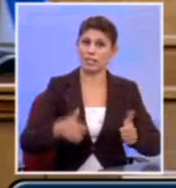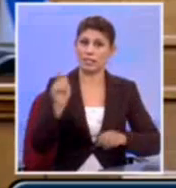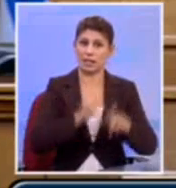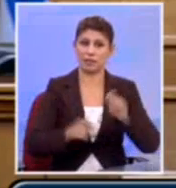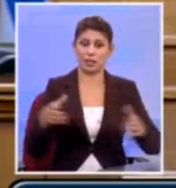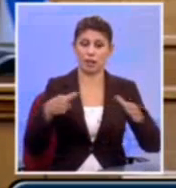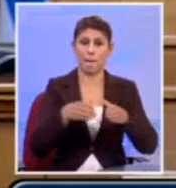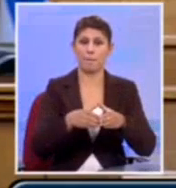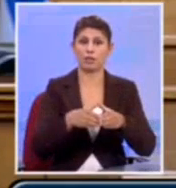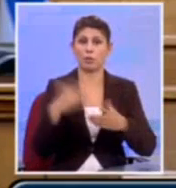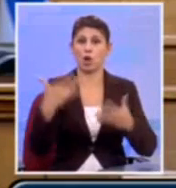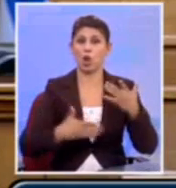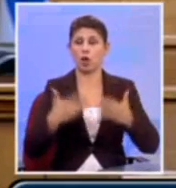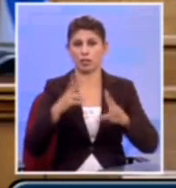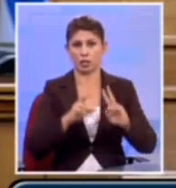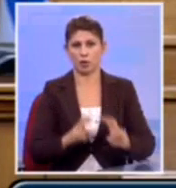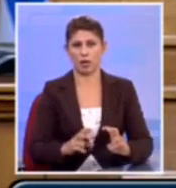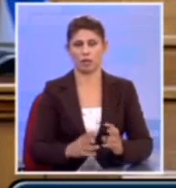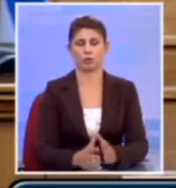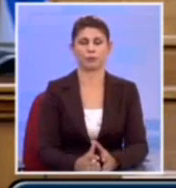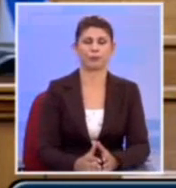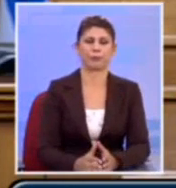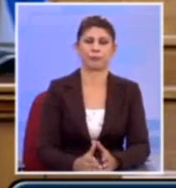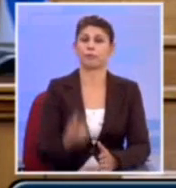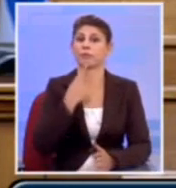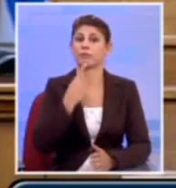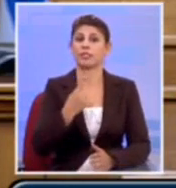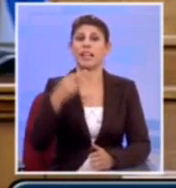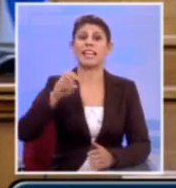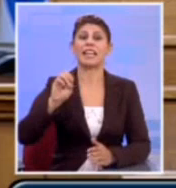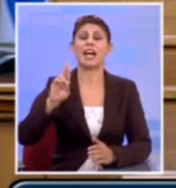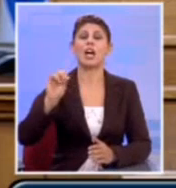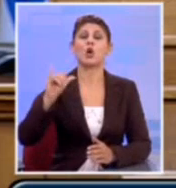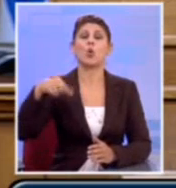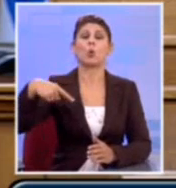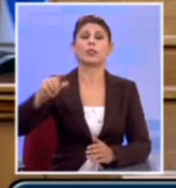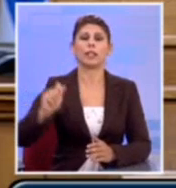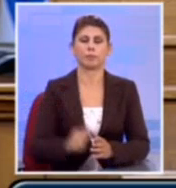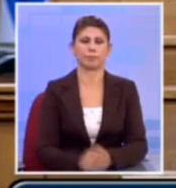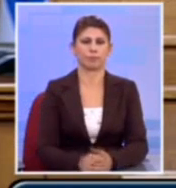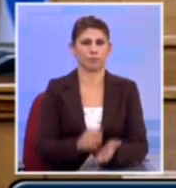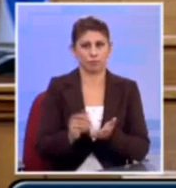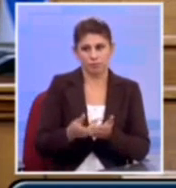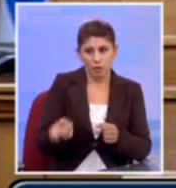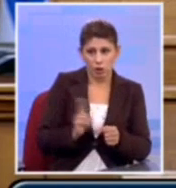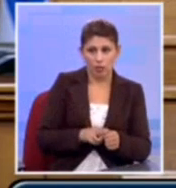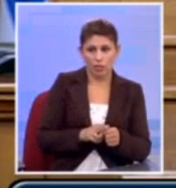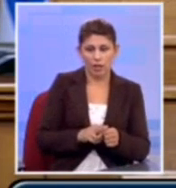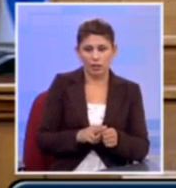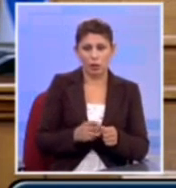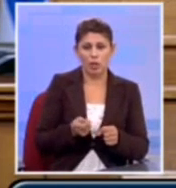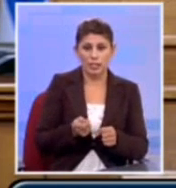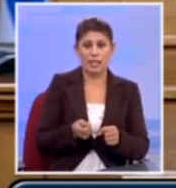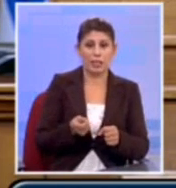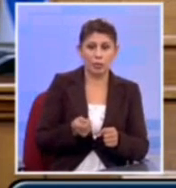συγκρότηση Επιτροπής Λογιστικού Ελέγχου. Λέει λοιπόν ο Νερούντα: «Αποφεύγουμε το θάνατο σε μικρές δόσεις,